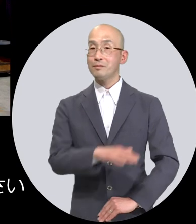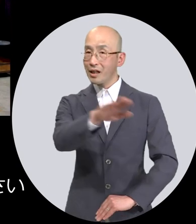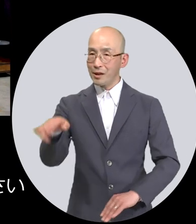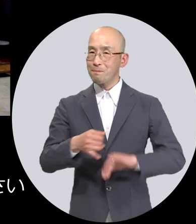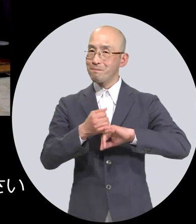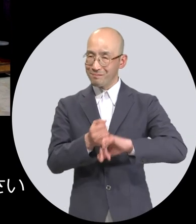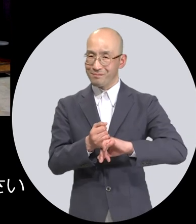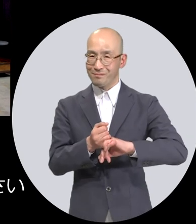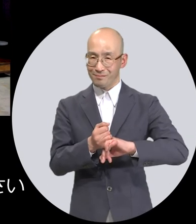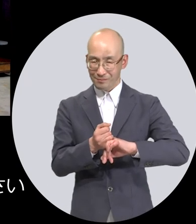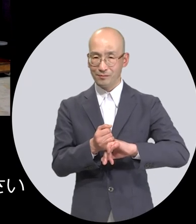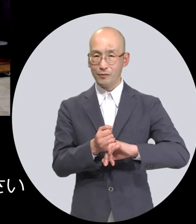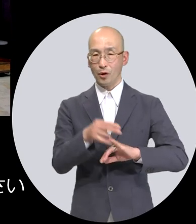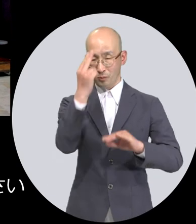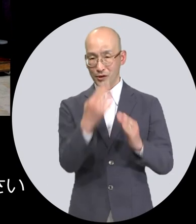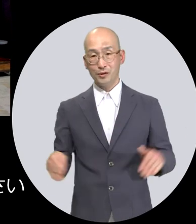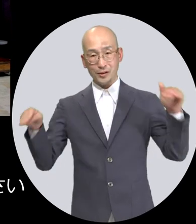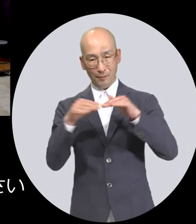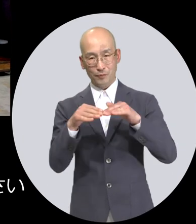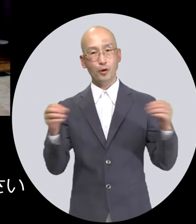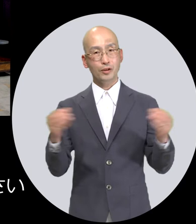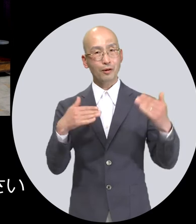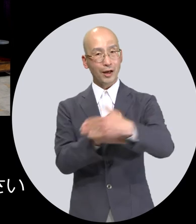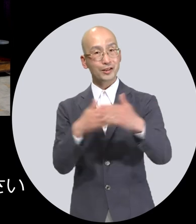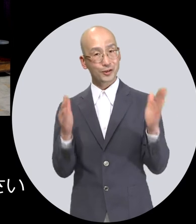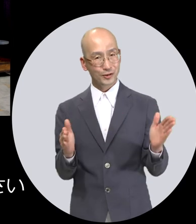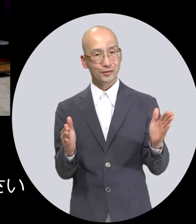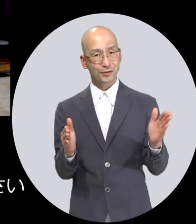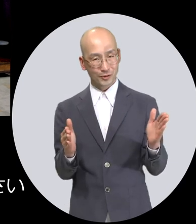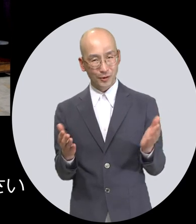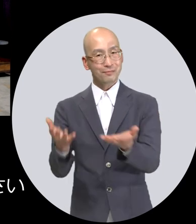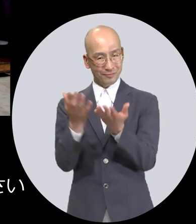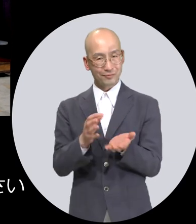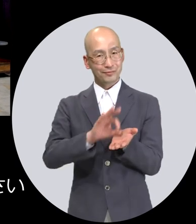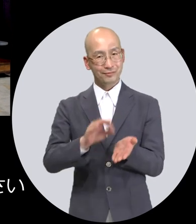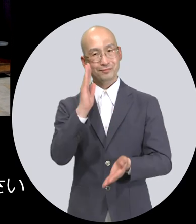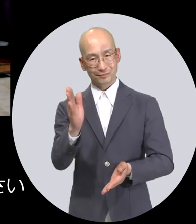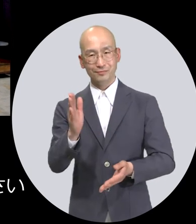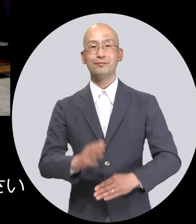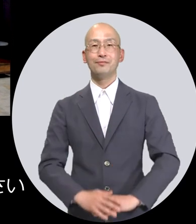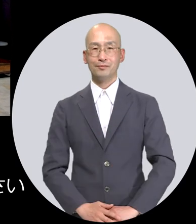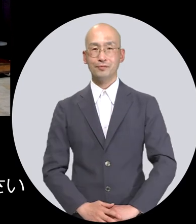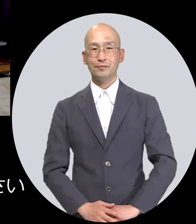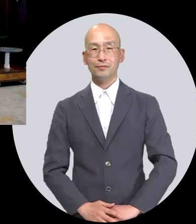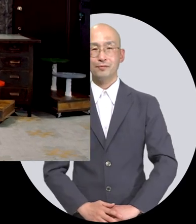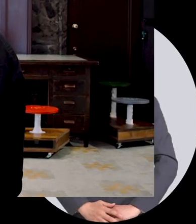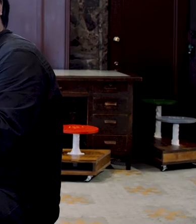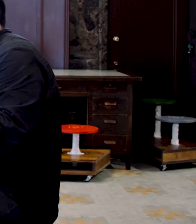じゃあ皆さんぜひ、京都市京セラ美術館の談話室をご活用ください。